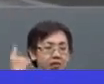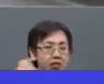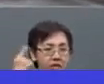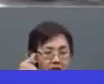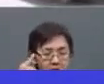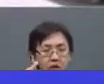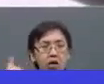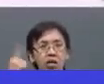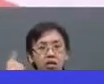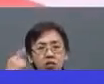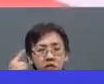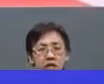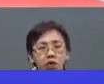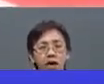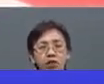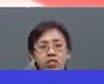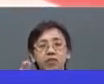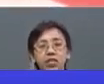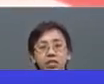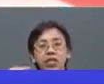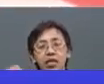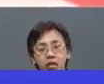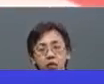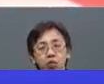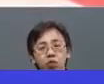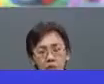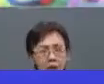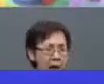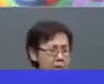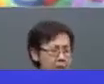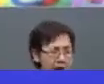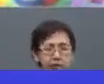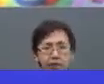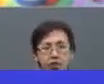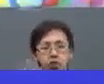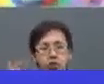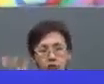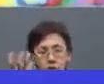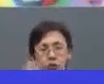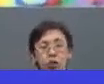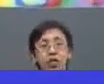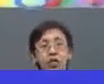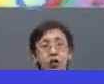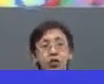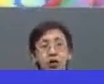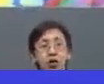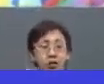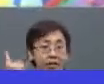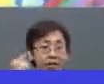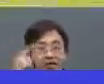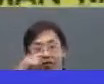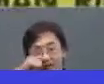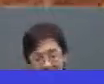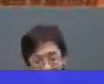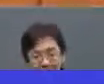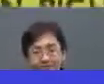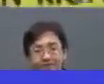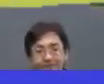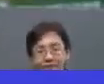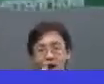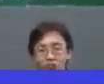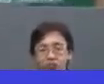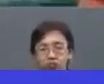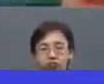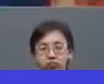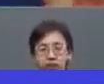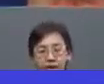ลักษณ์ประเทศไทยเป็นจุดหมายปลายทางด้านการท่องเที่ยวที่พร้อมต้อนรับนักท่องเที่ยวทุกกลุ่มจากทั่วโลกอย่างเท่าเทียมกันนะฮะเพราะว่า